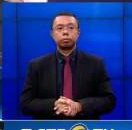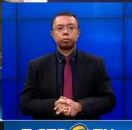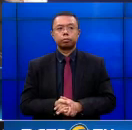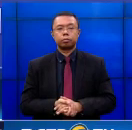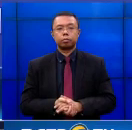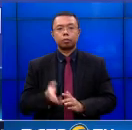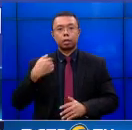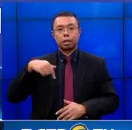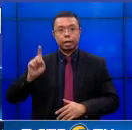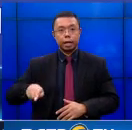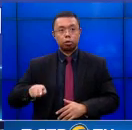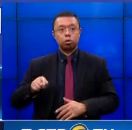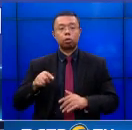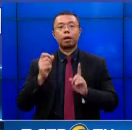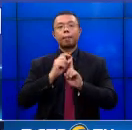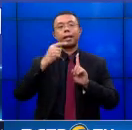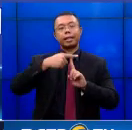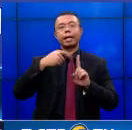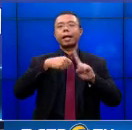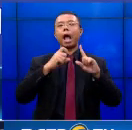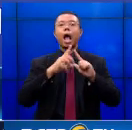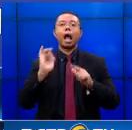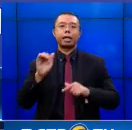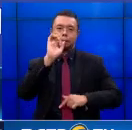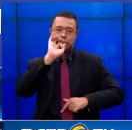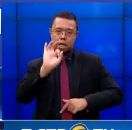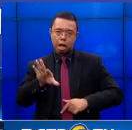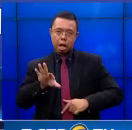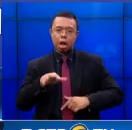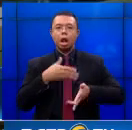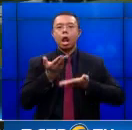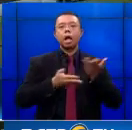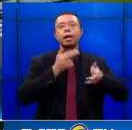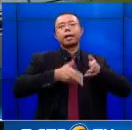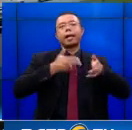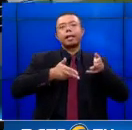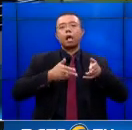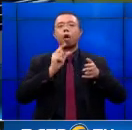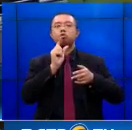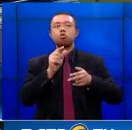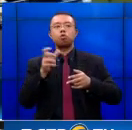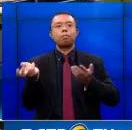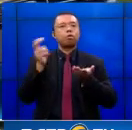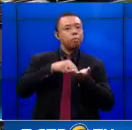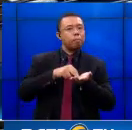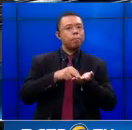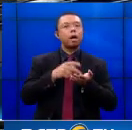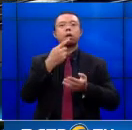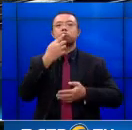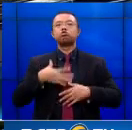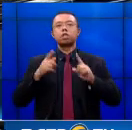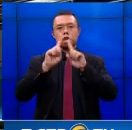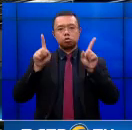Direktur Utama PT KAI Persero Didi hartantyo mengatakan layanan kereta api luar biasa diperuntukkan bagi para penumpang yang membawa